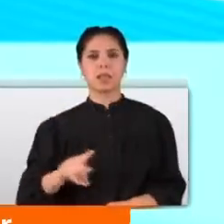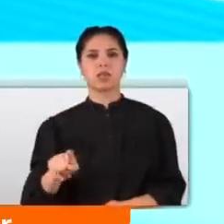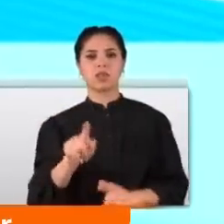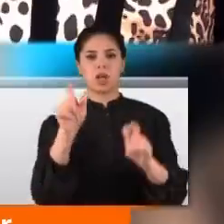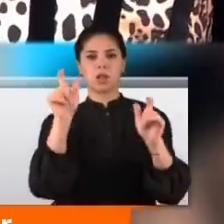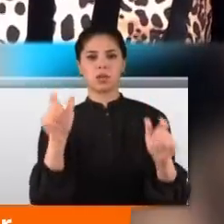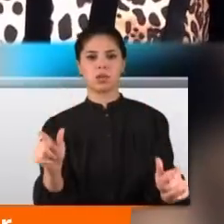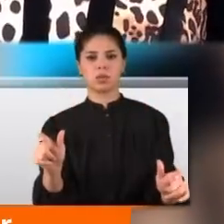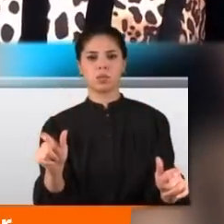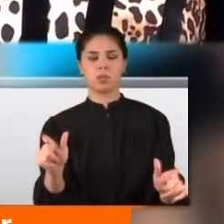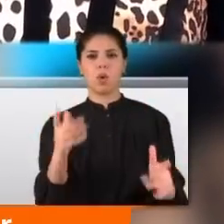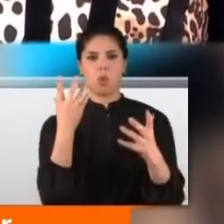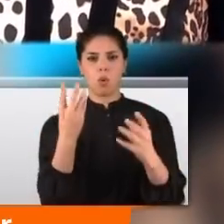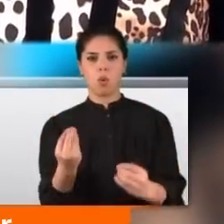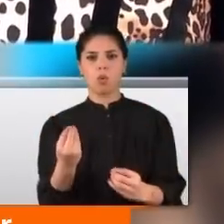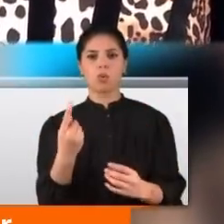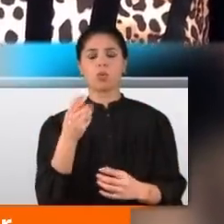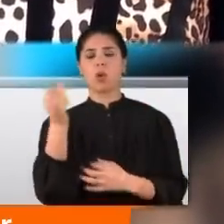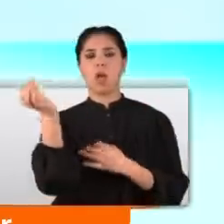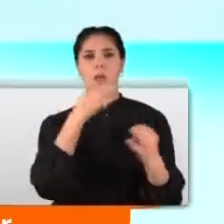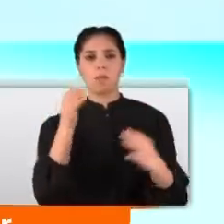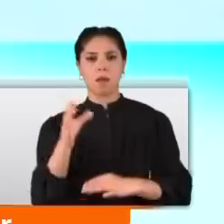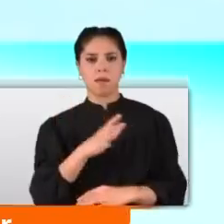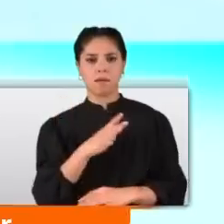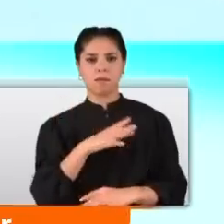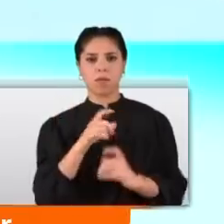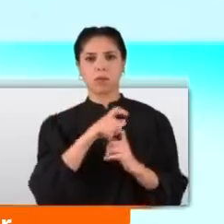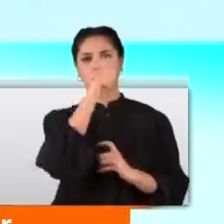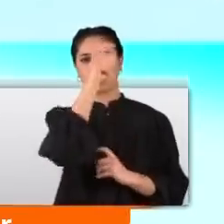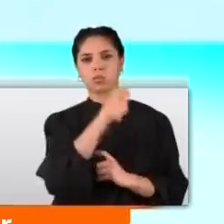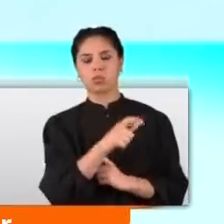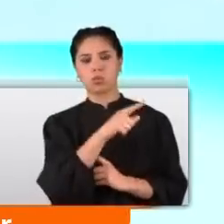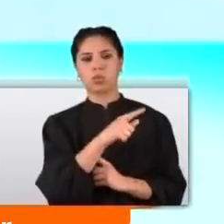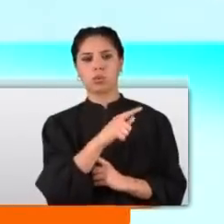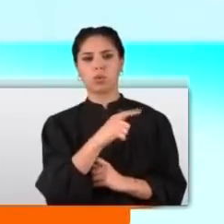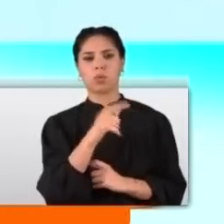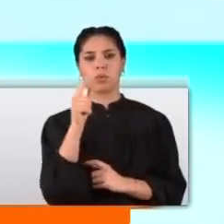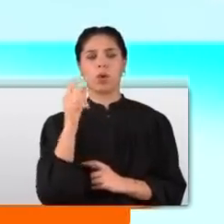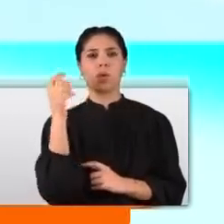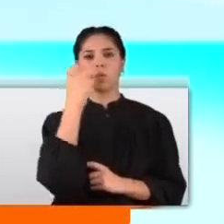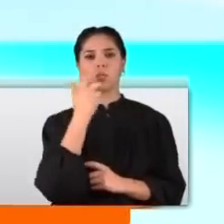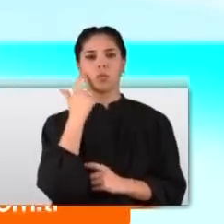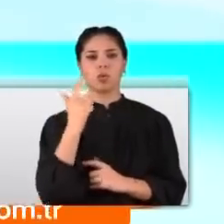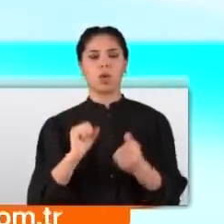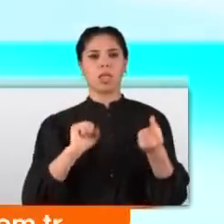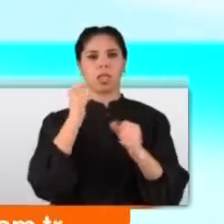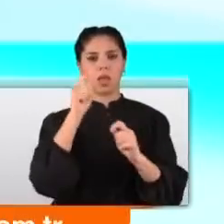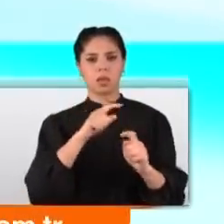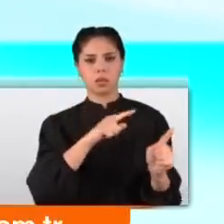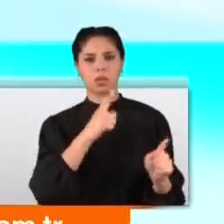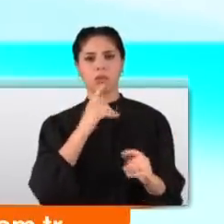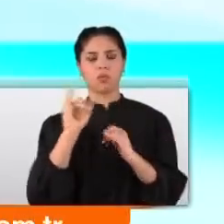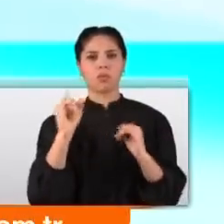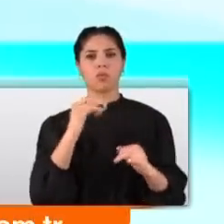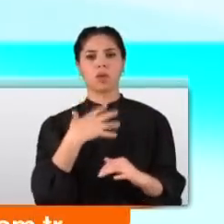Şanlıurfa Haliliye'de olduğuna dair çok yoğun ihbarlar aldık. Sümeyra büyük beyaz bir kulaklıkla müzik dinleyip dans ediyormuş. Zaman zaman küfür